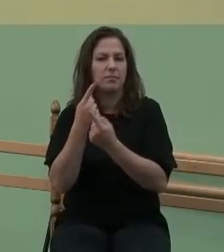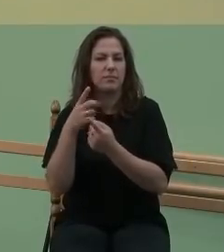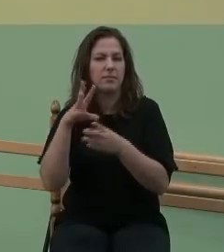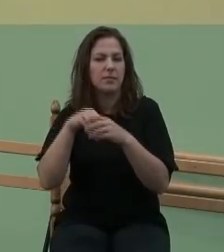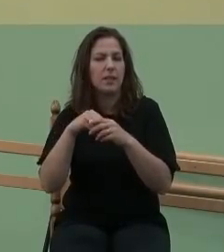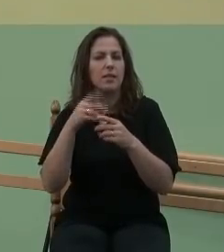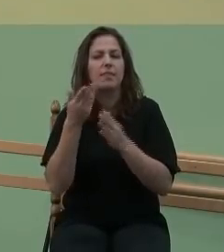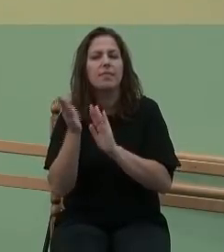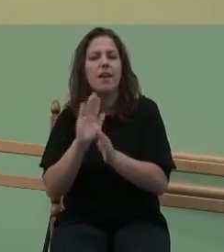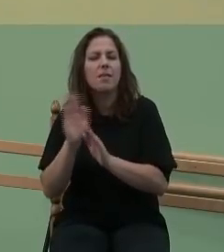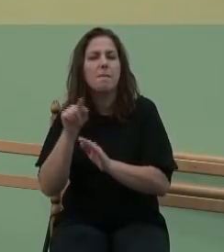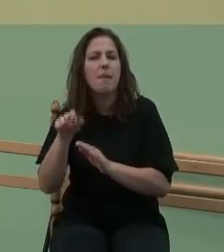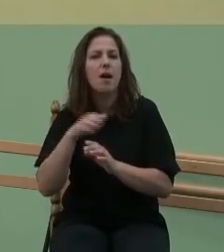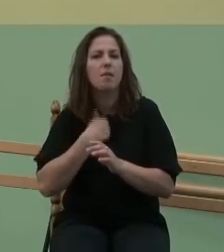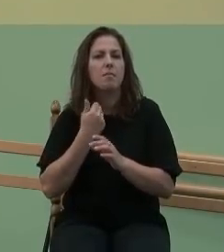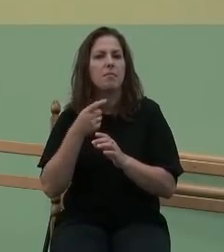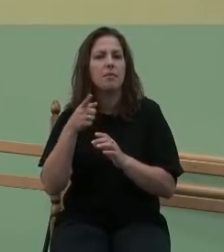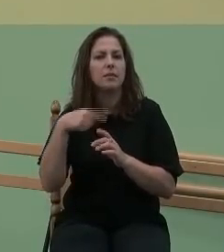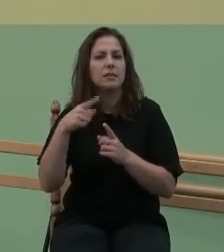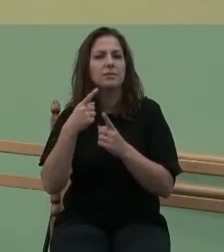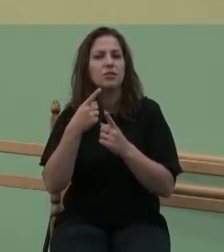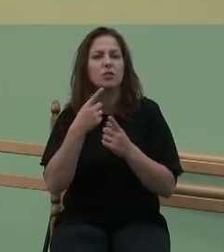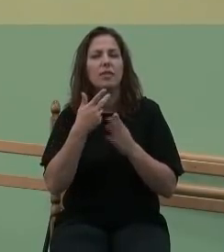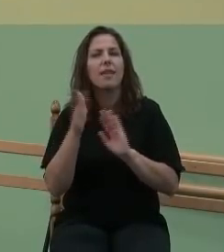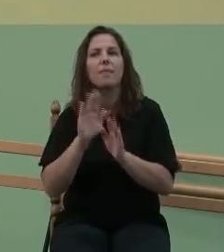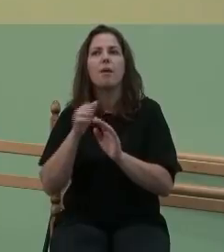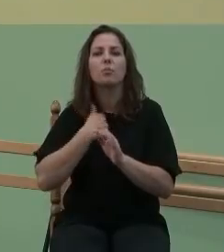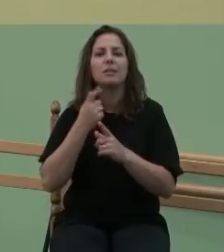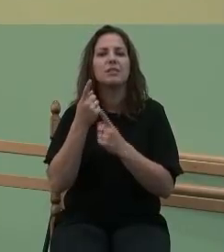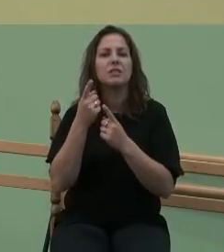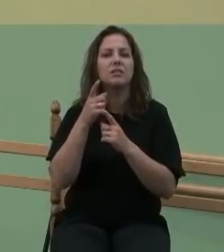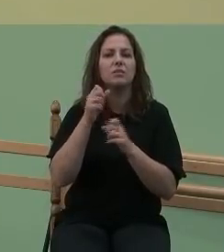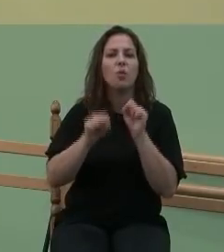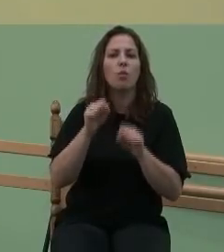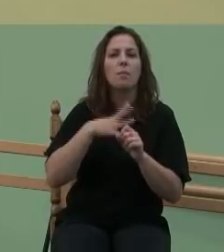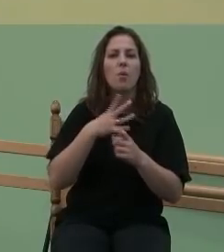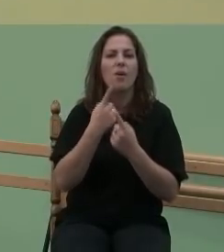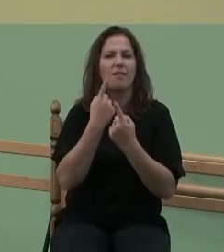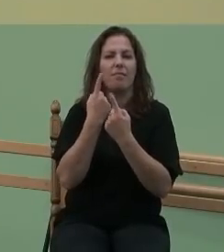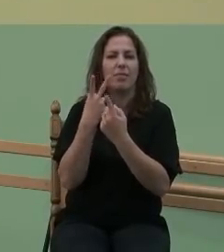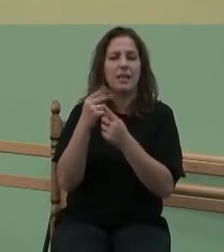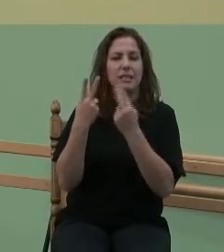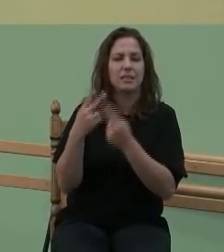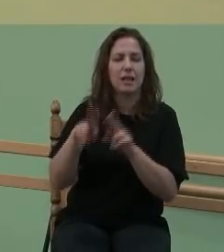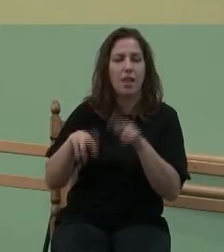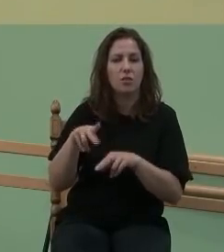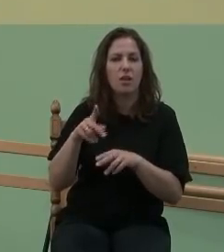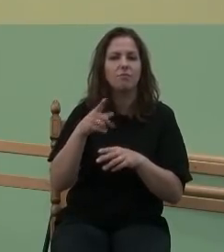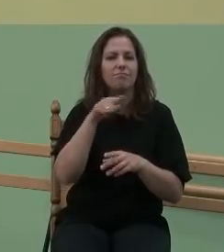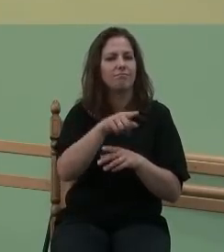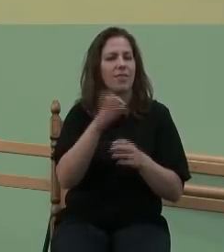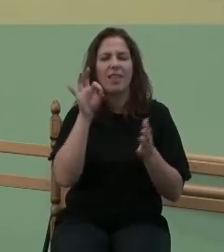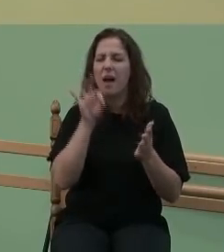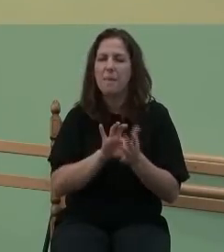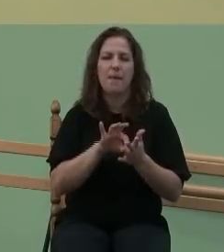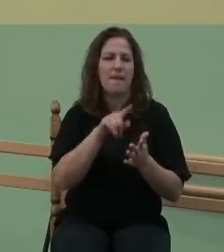dba dostatecznie o to, aby były to sądy niezależne i niezawisłe, funduje sobie na